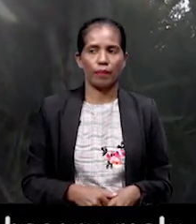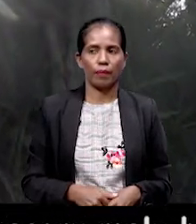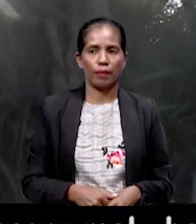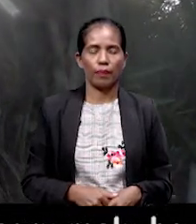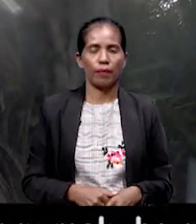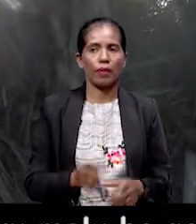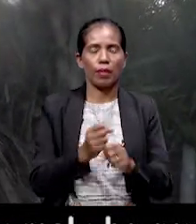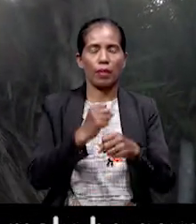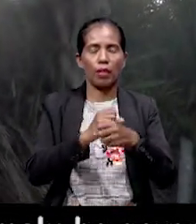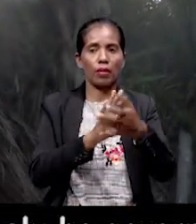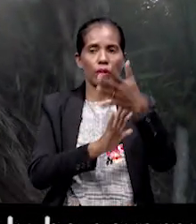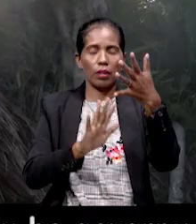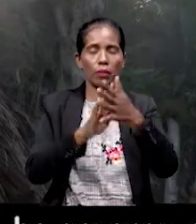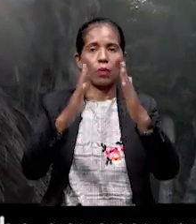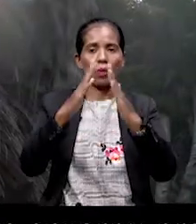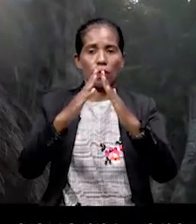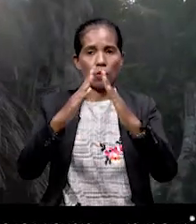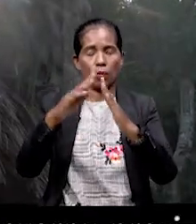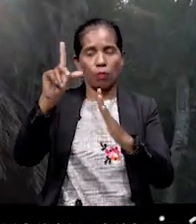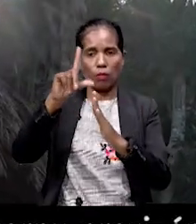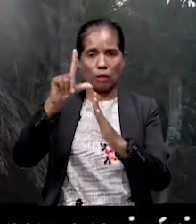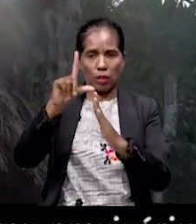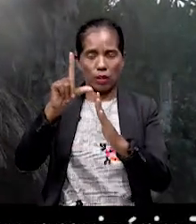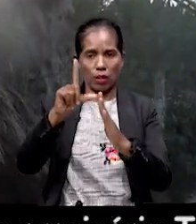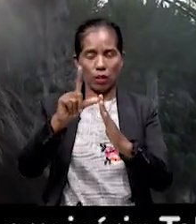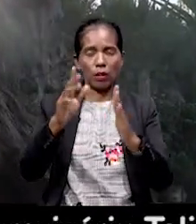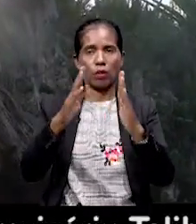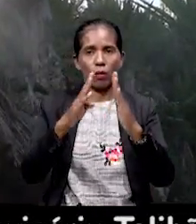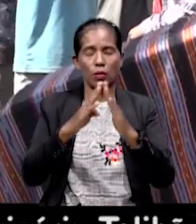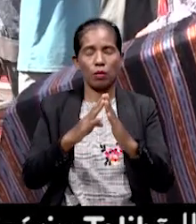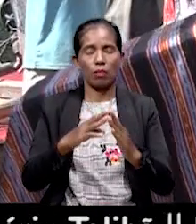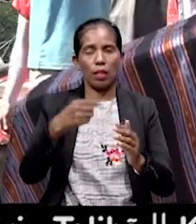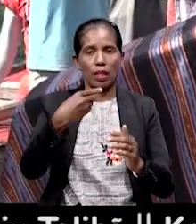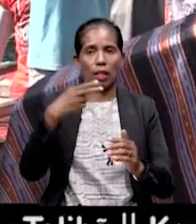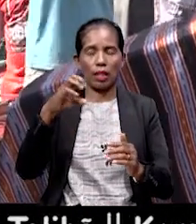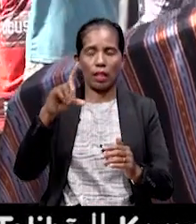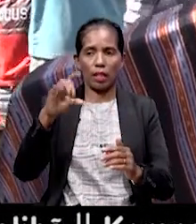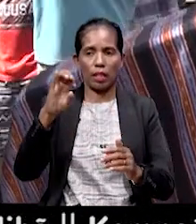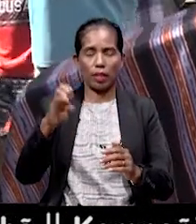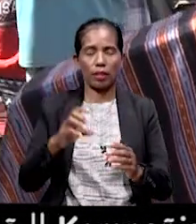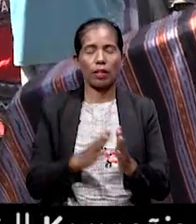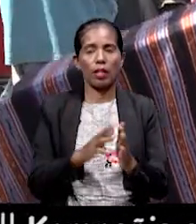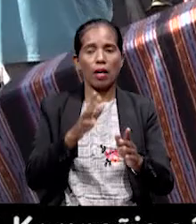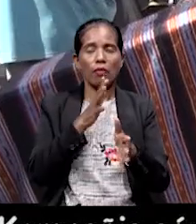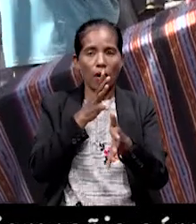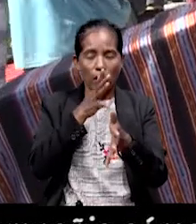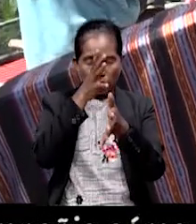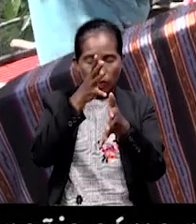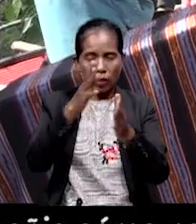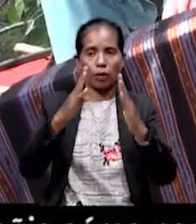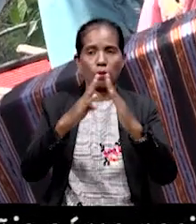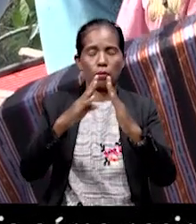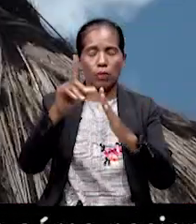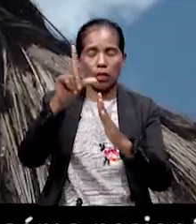Hafoi nhalo inauguration Uma-Lisan kai wai ho'o Uma-Oli heni uta liana in husi Uma-Lisan refere explica rota